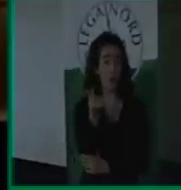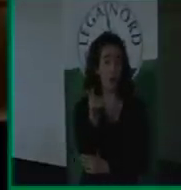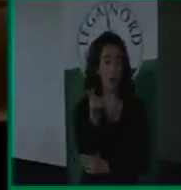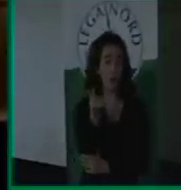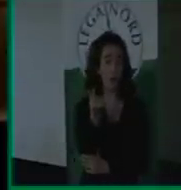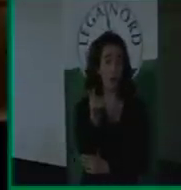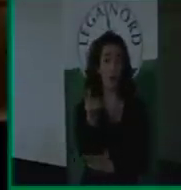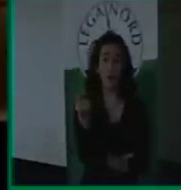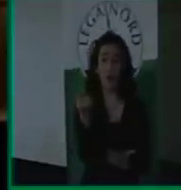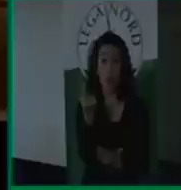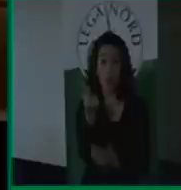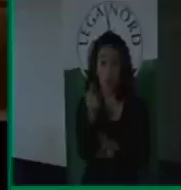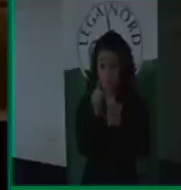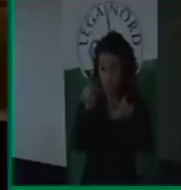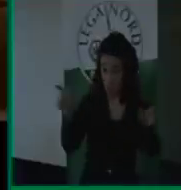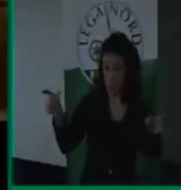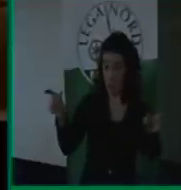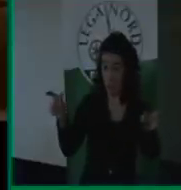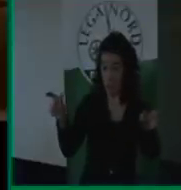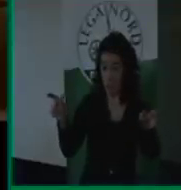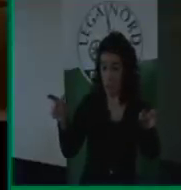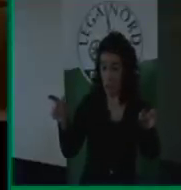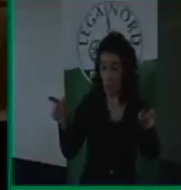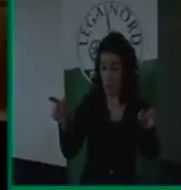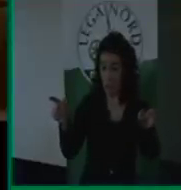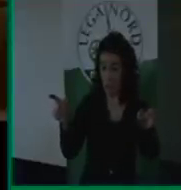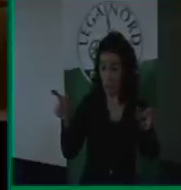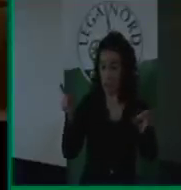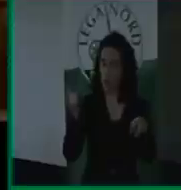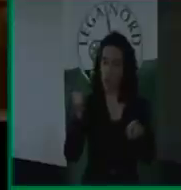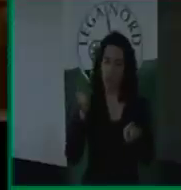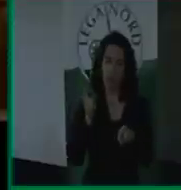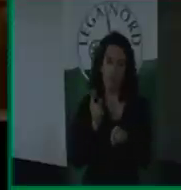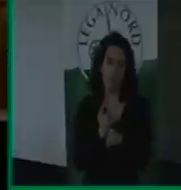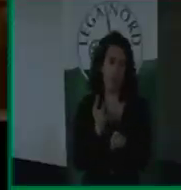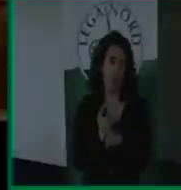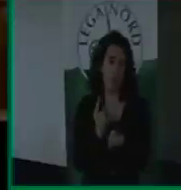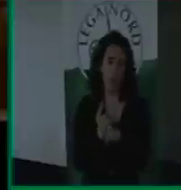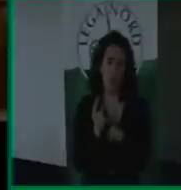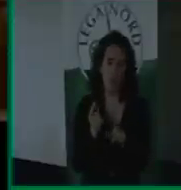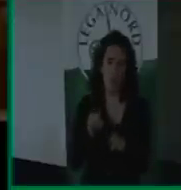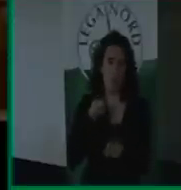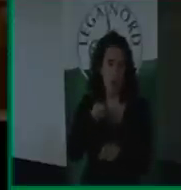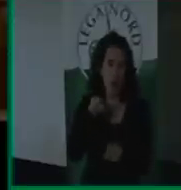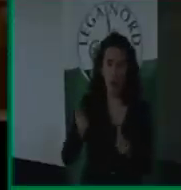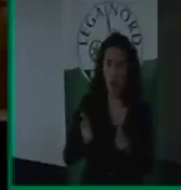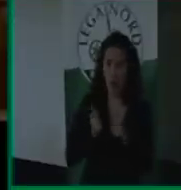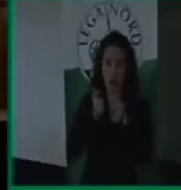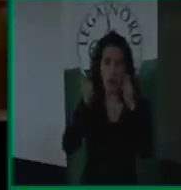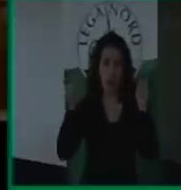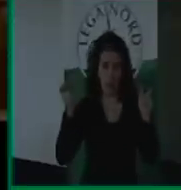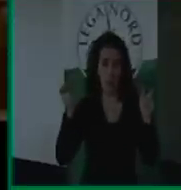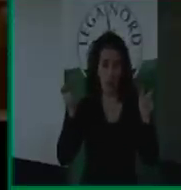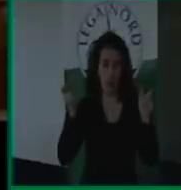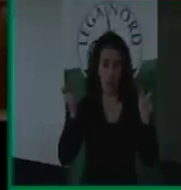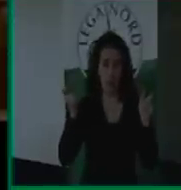e pagato dagli italiani sarebbe enorme pensate soltanto a tutto il tema